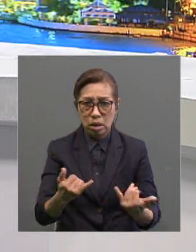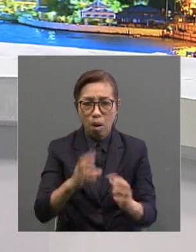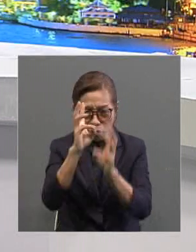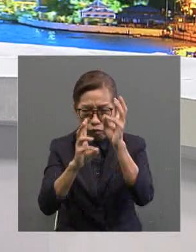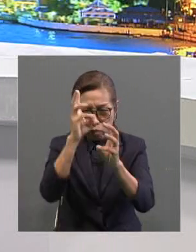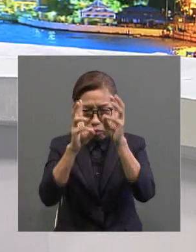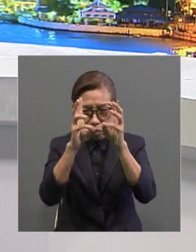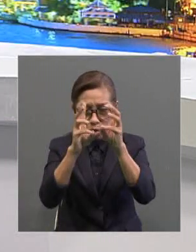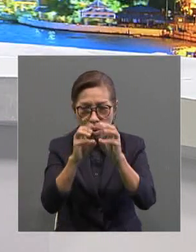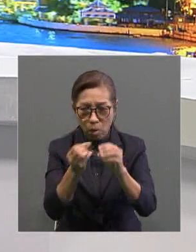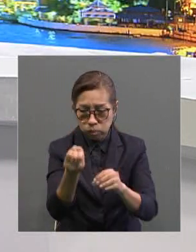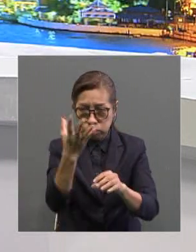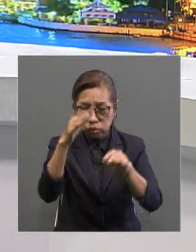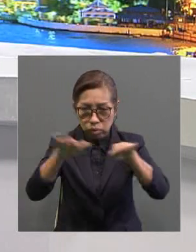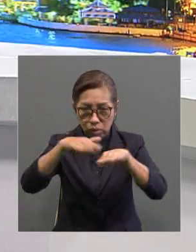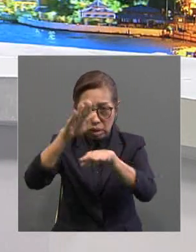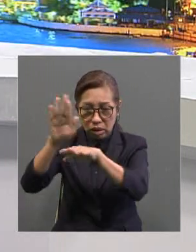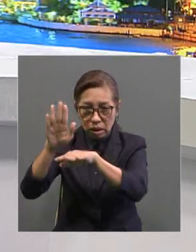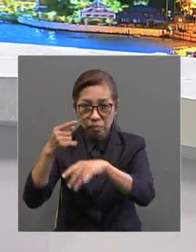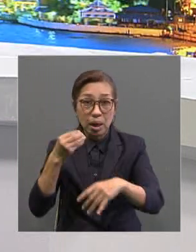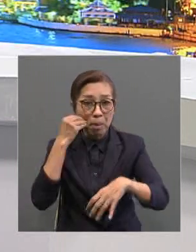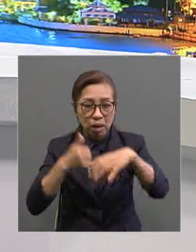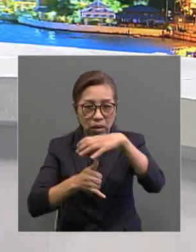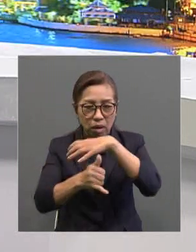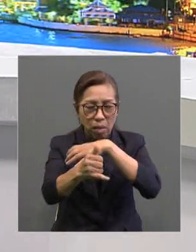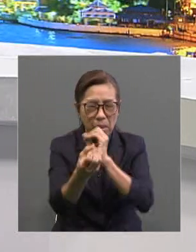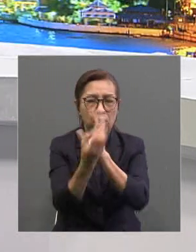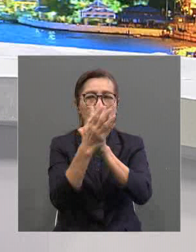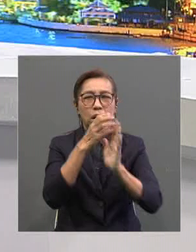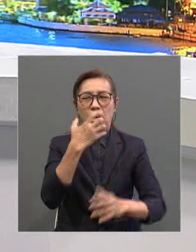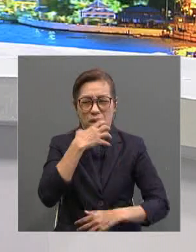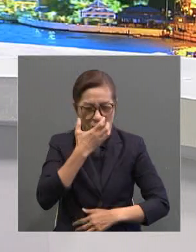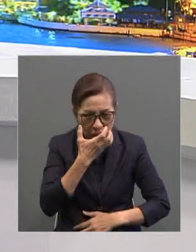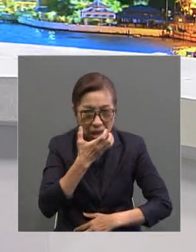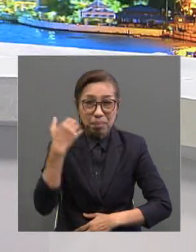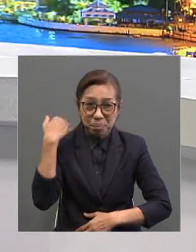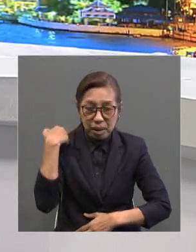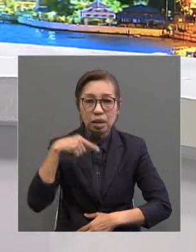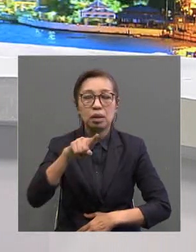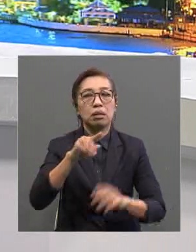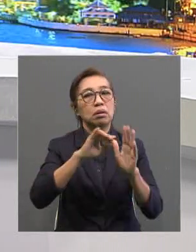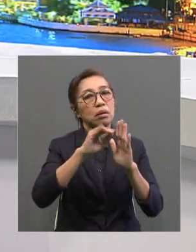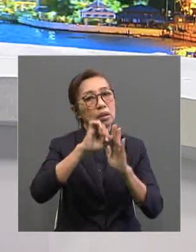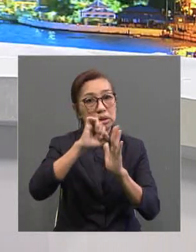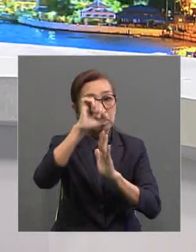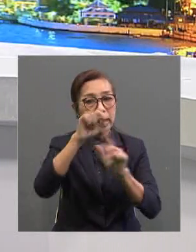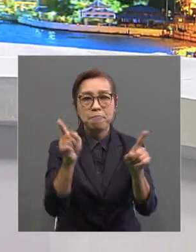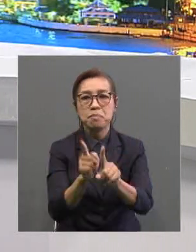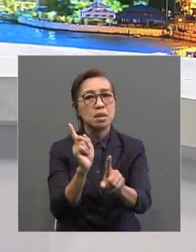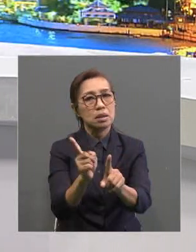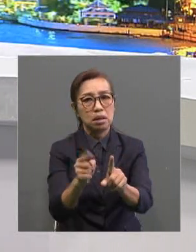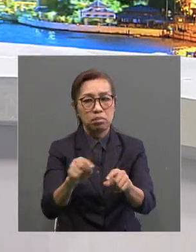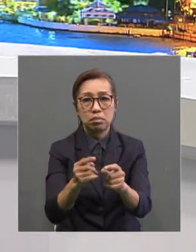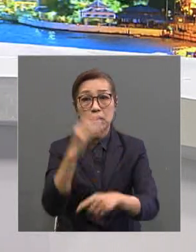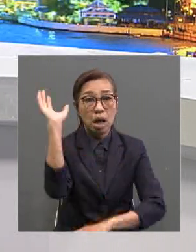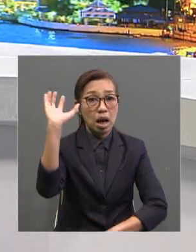ค่าฝุ่นก็เกินมาตรฐานหลายคนออกไปออกจากบ้านนิดนึงเนี่ยไอเลยนะฮะแล้วถ้าเจาะลงไปอย่างภาคเหนือนี่เชียงใหม่ก็ยังเหมือนเดิมครับ